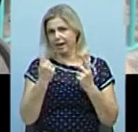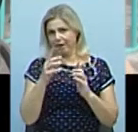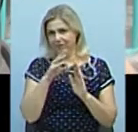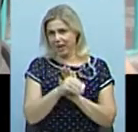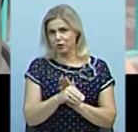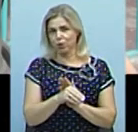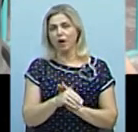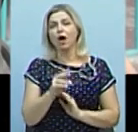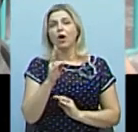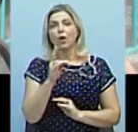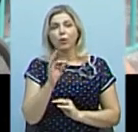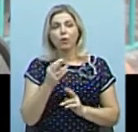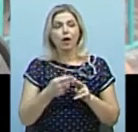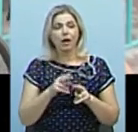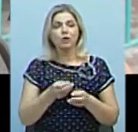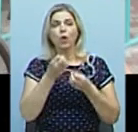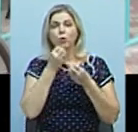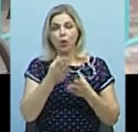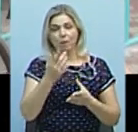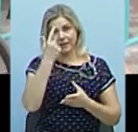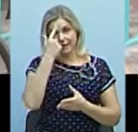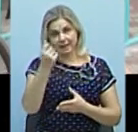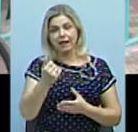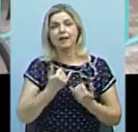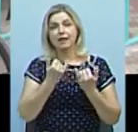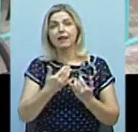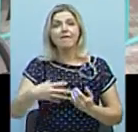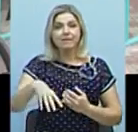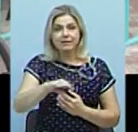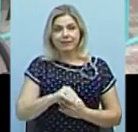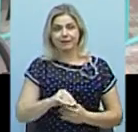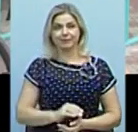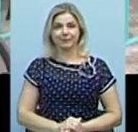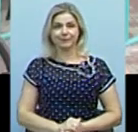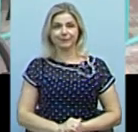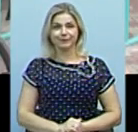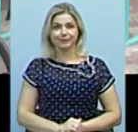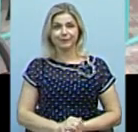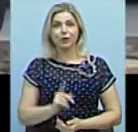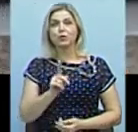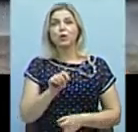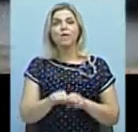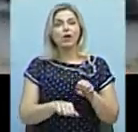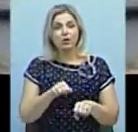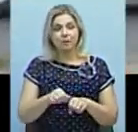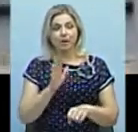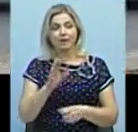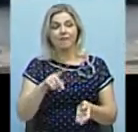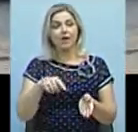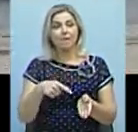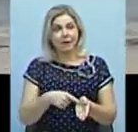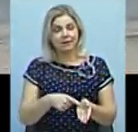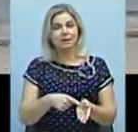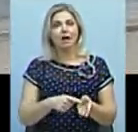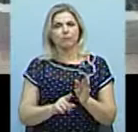це добрий сигнал для всіх, що велосипед в місті